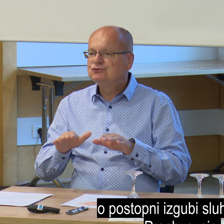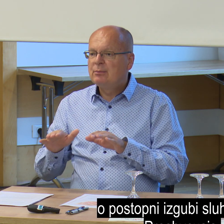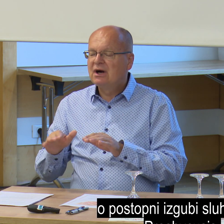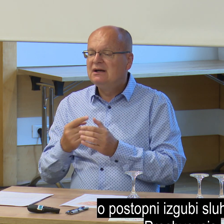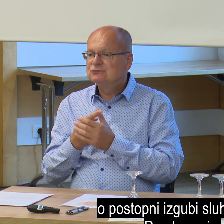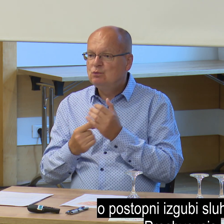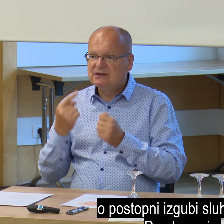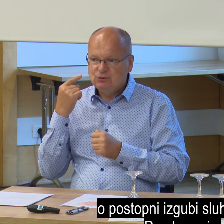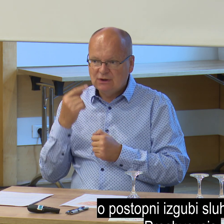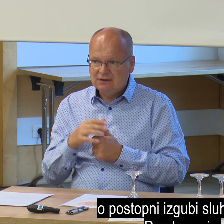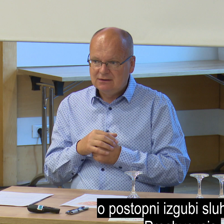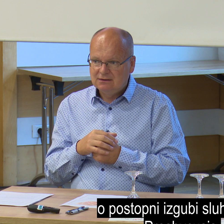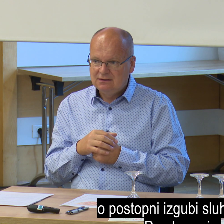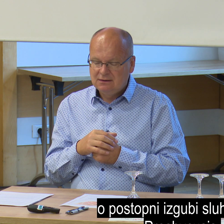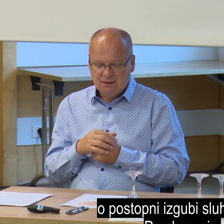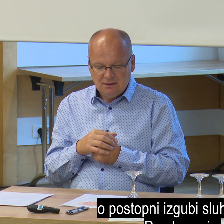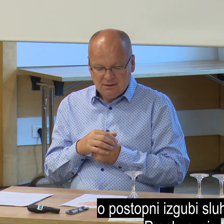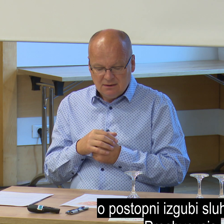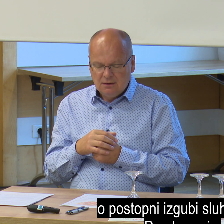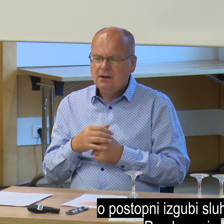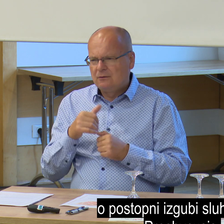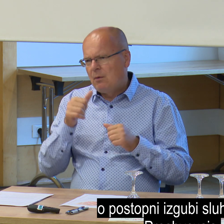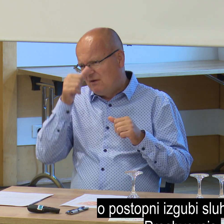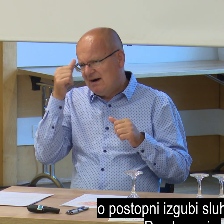imenovani postopna izguba sluha.